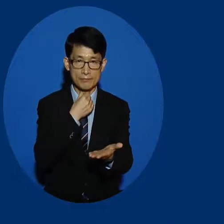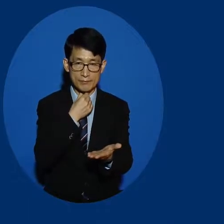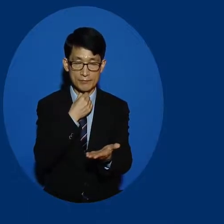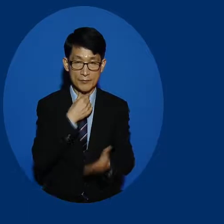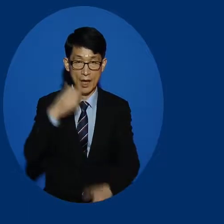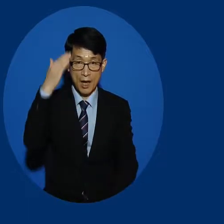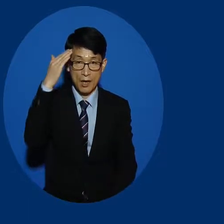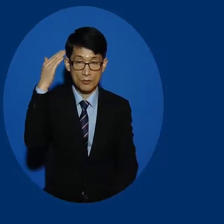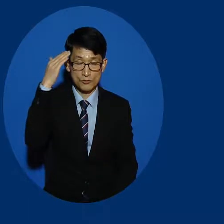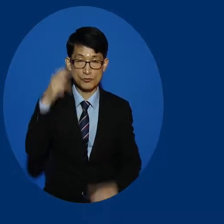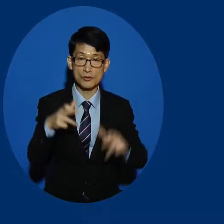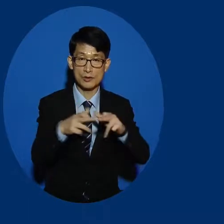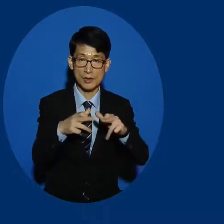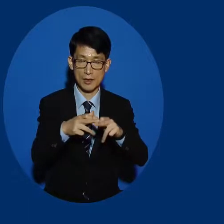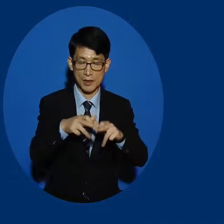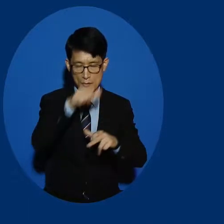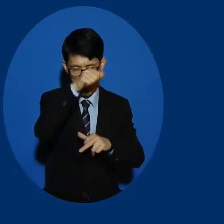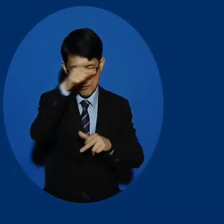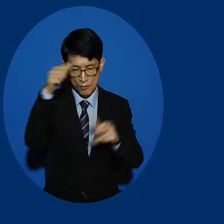우리나라의 장애인 평생교육은